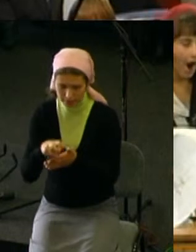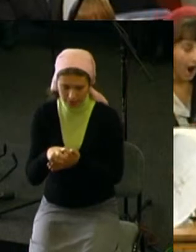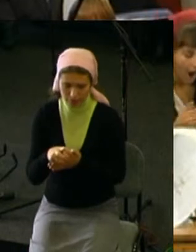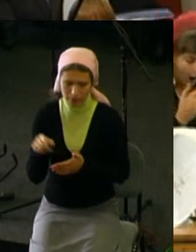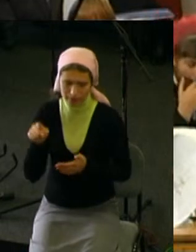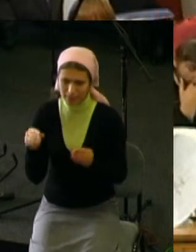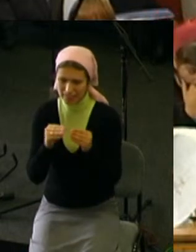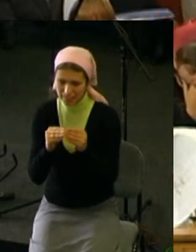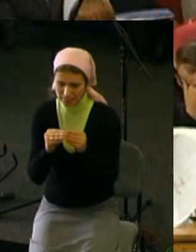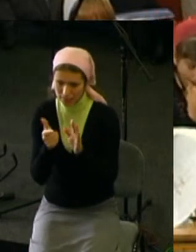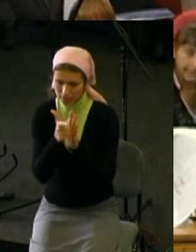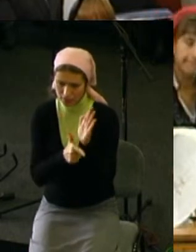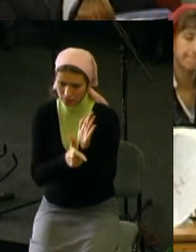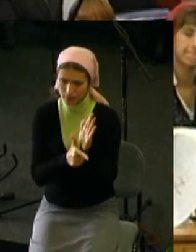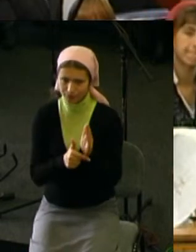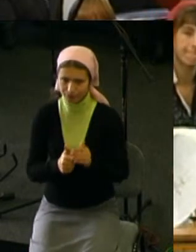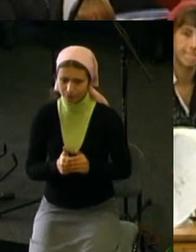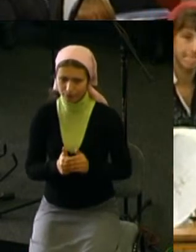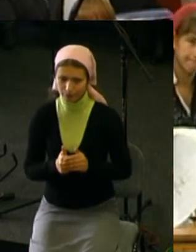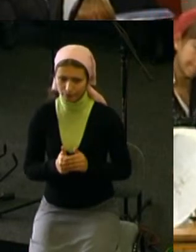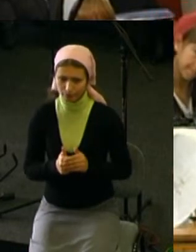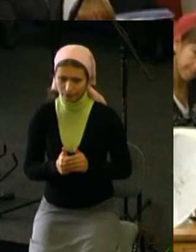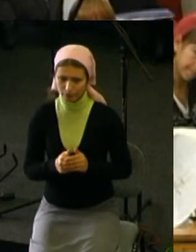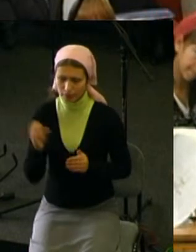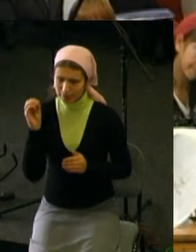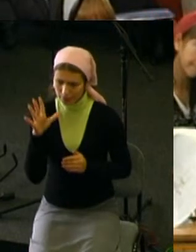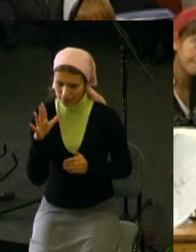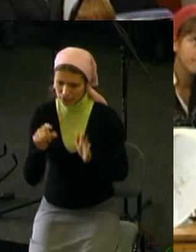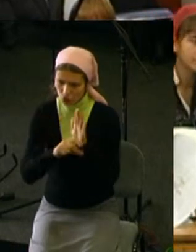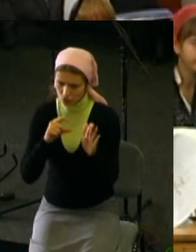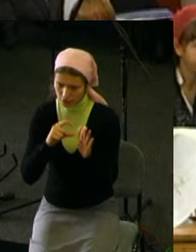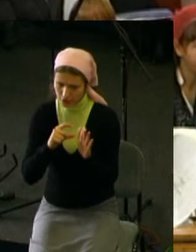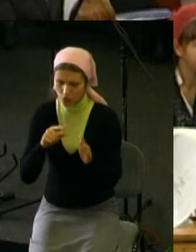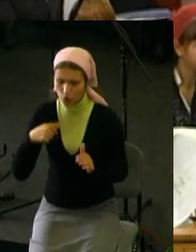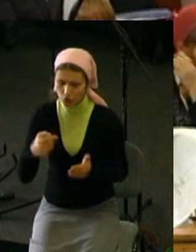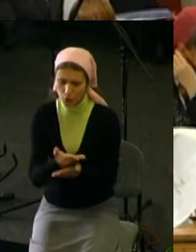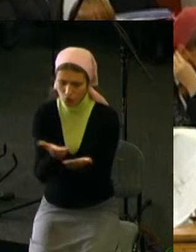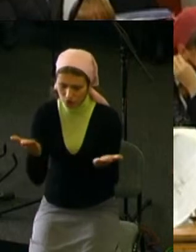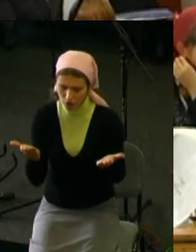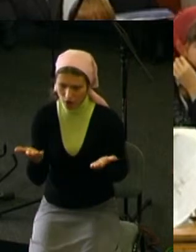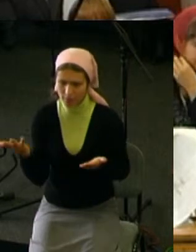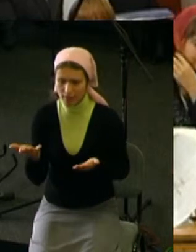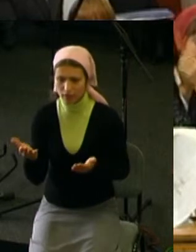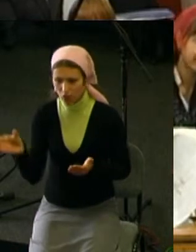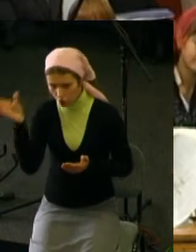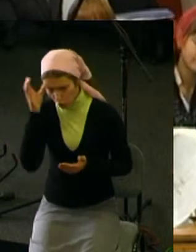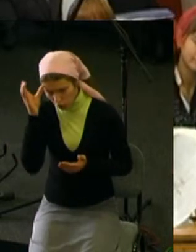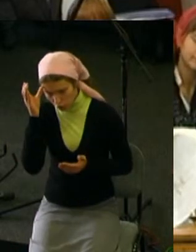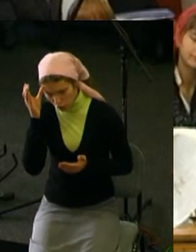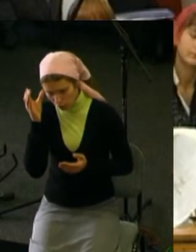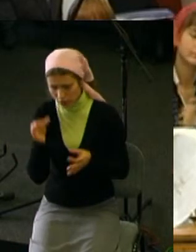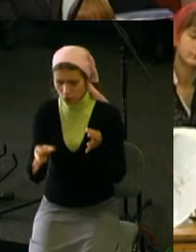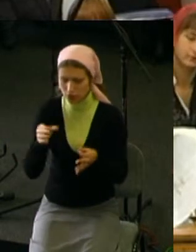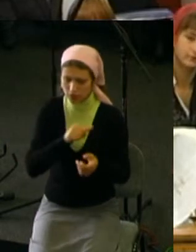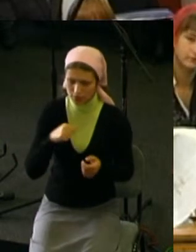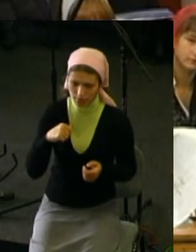і це є 10 розділ II з 15 вірша говорю вам як розумним